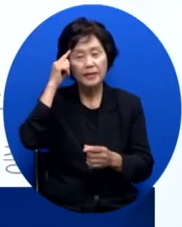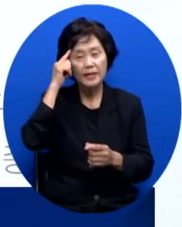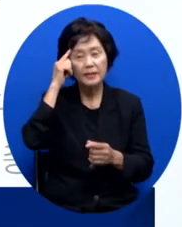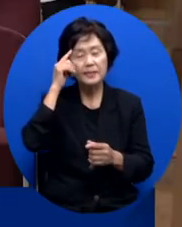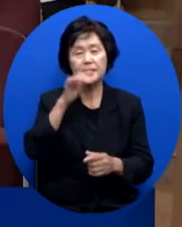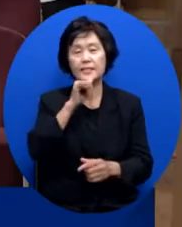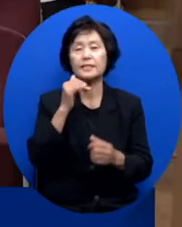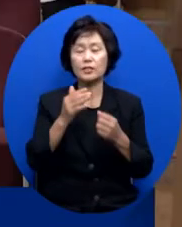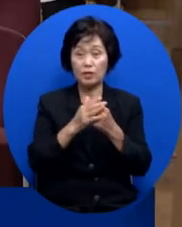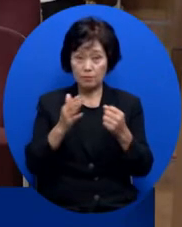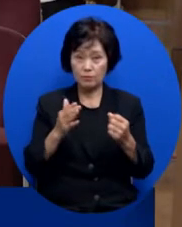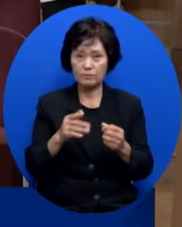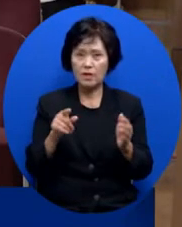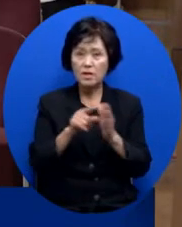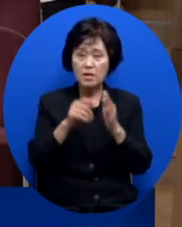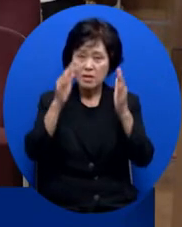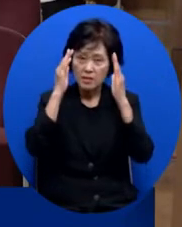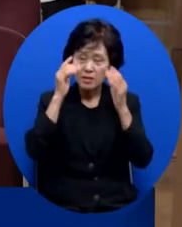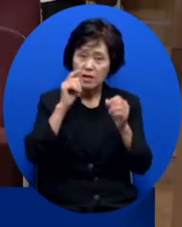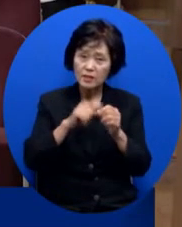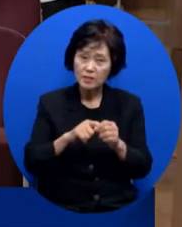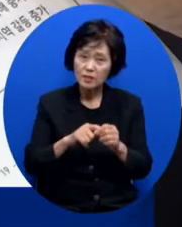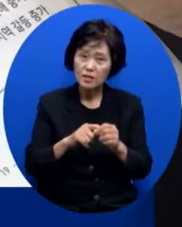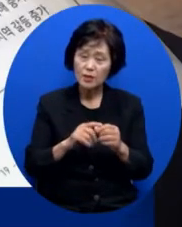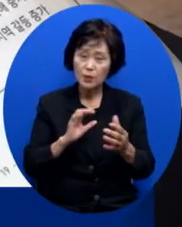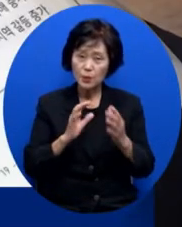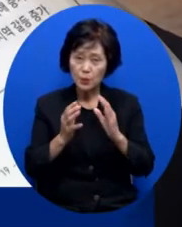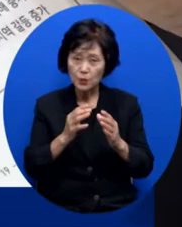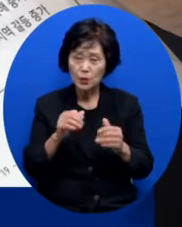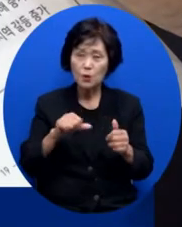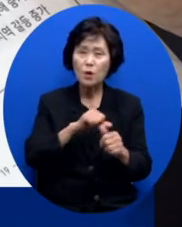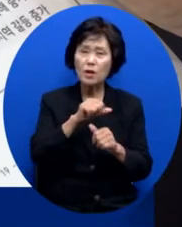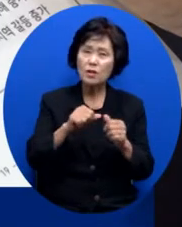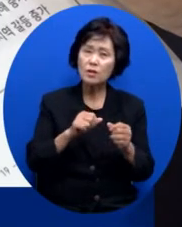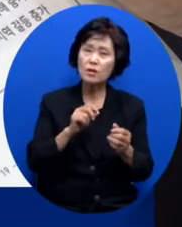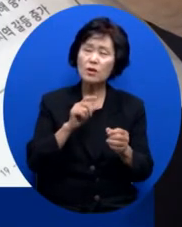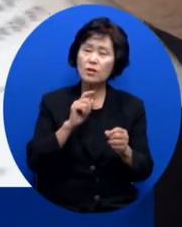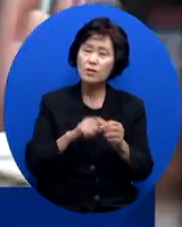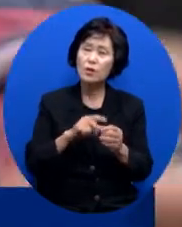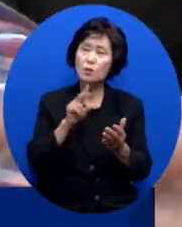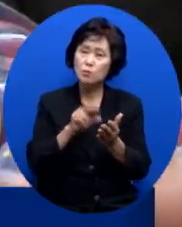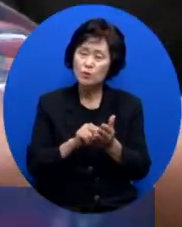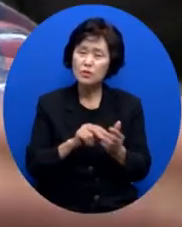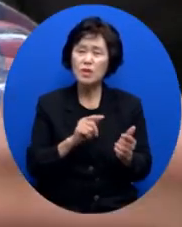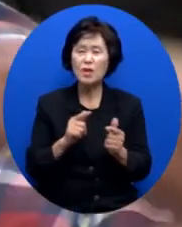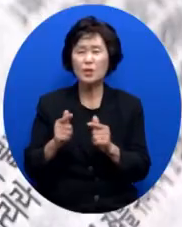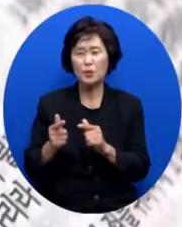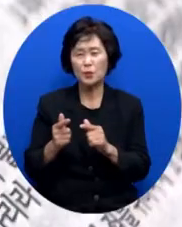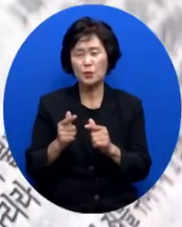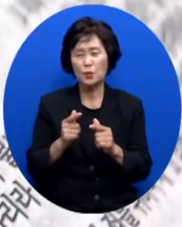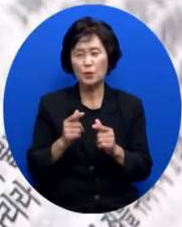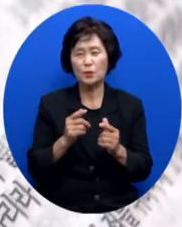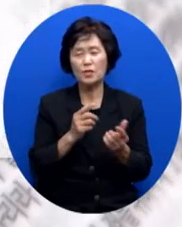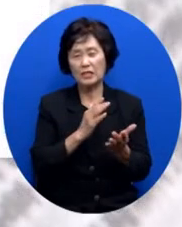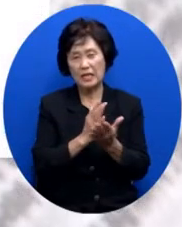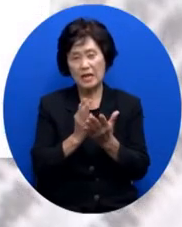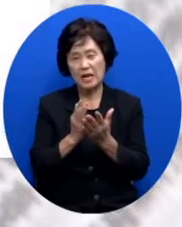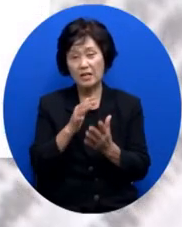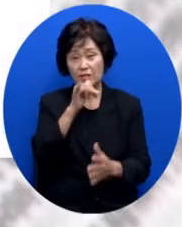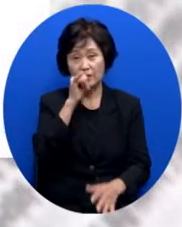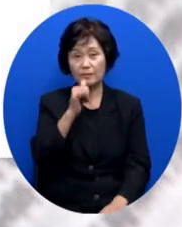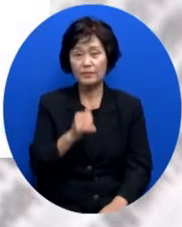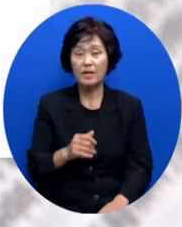또 환경문제에 대한 참여도 도 알고 떨어진다고 볼 수 있죠 가장 대표적인 놀라는